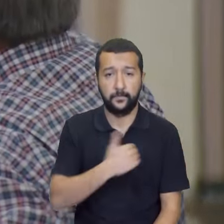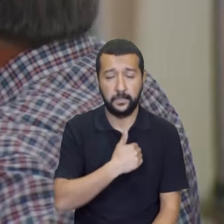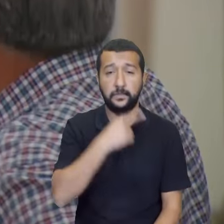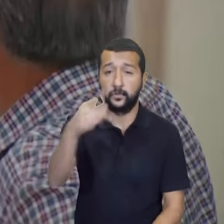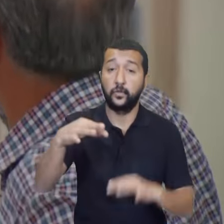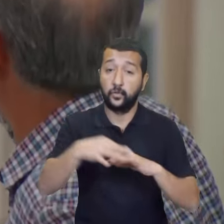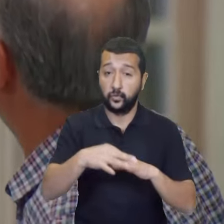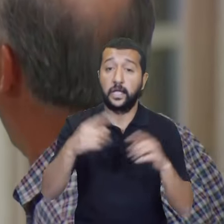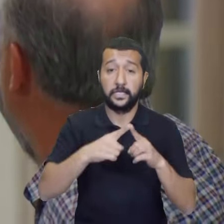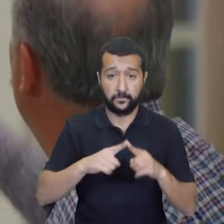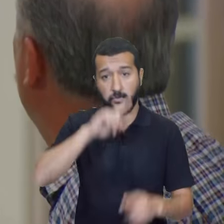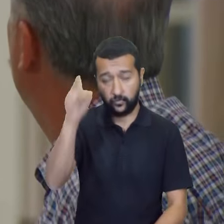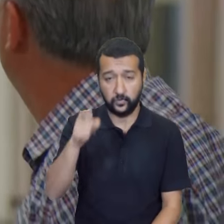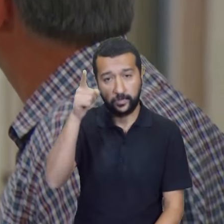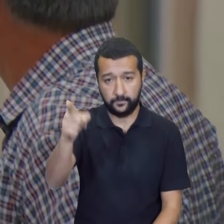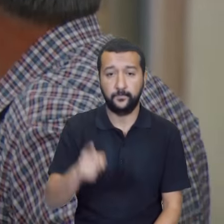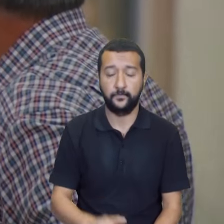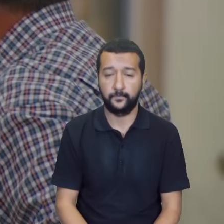Ben sana bu yüzüğün hesabını soracağım!